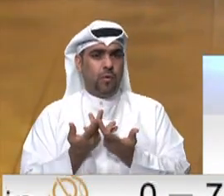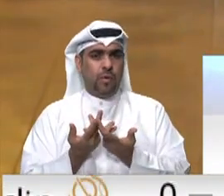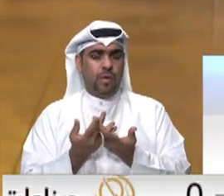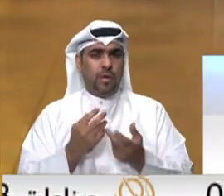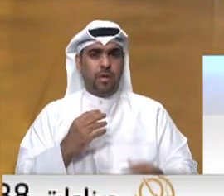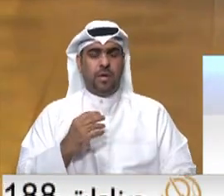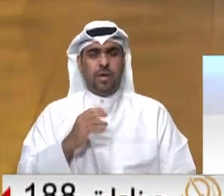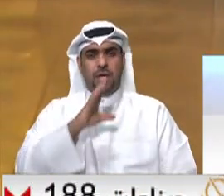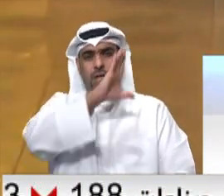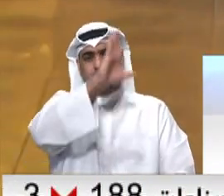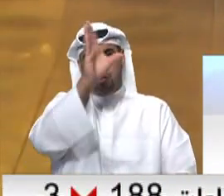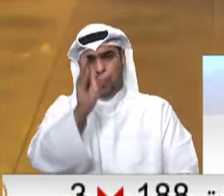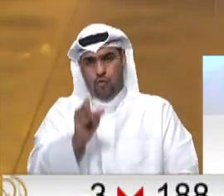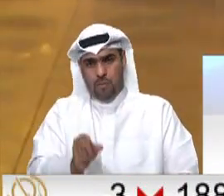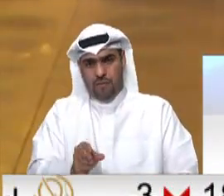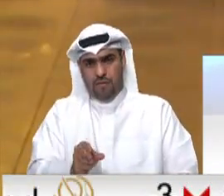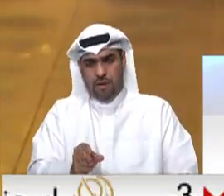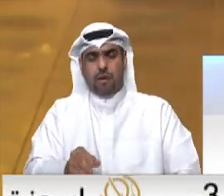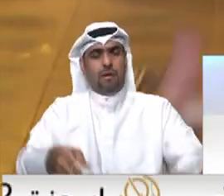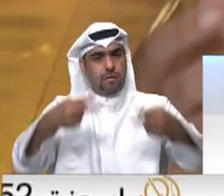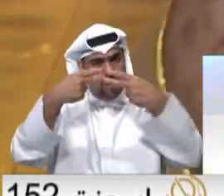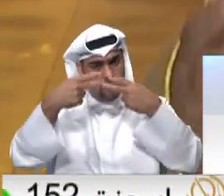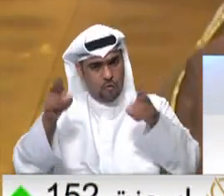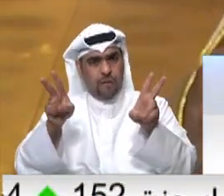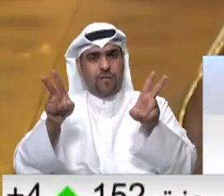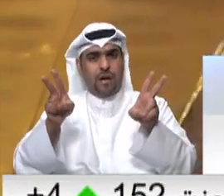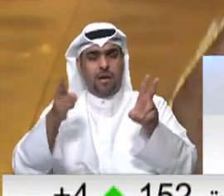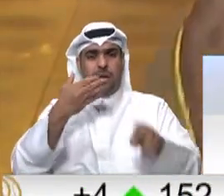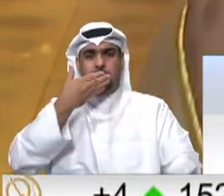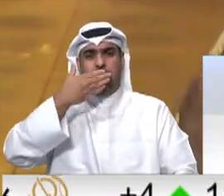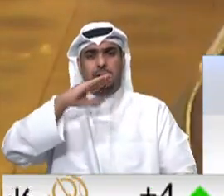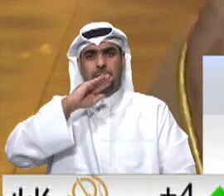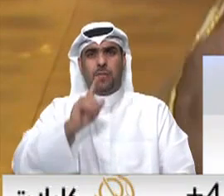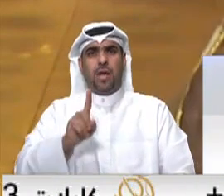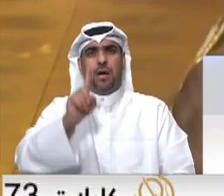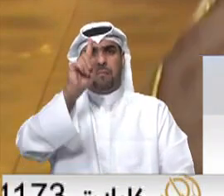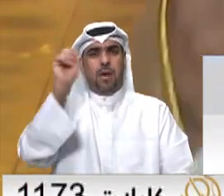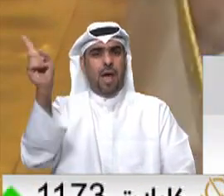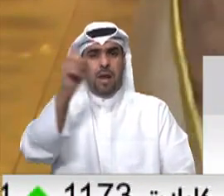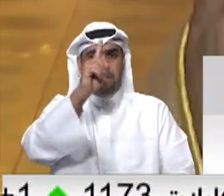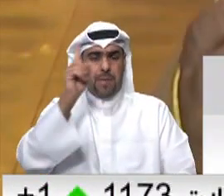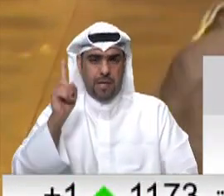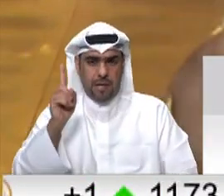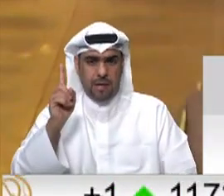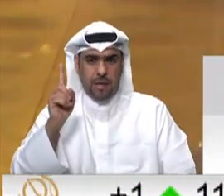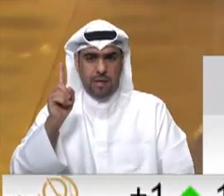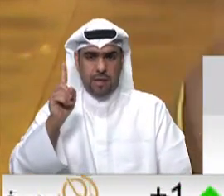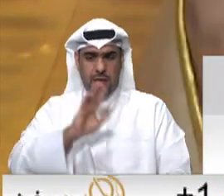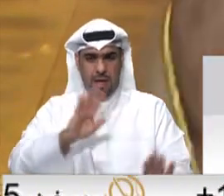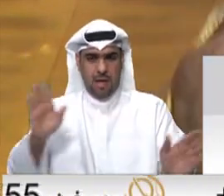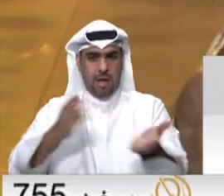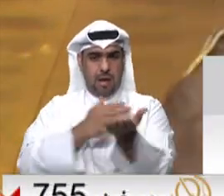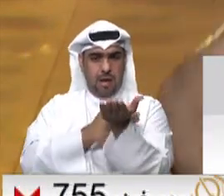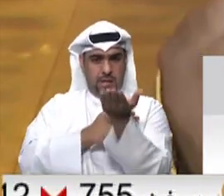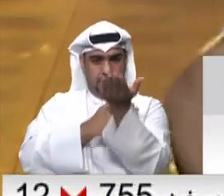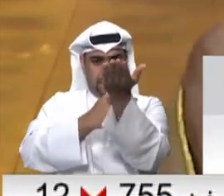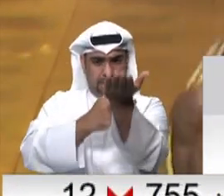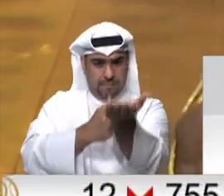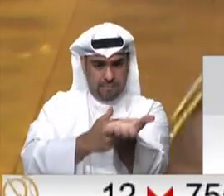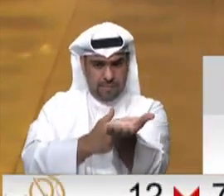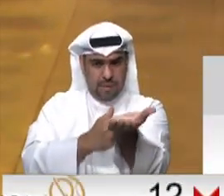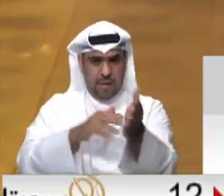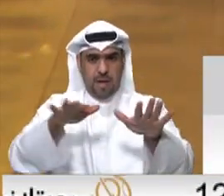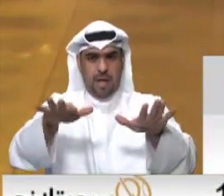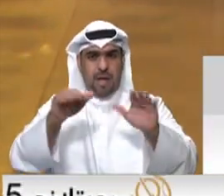جنوب أفريقيا معنا في هذا المقترح. الحمد لله رب العالمين استطعنا بعد التنسيق أن يسحب كذلك البند الطارئ المقدم